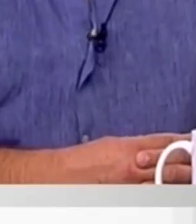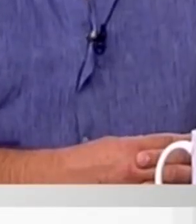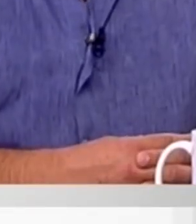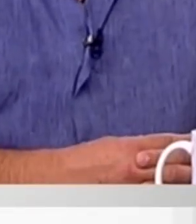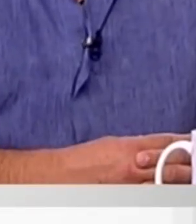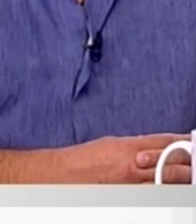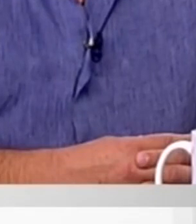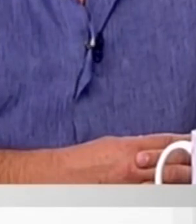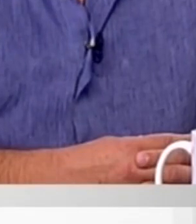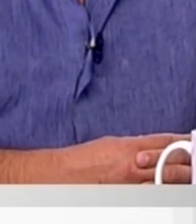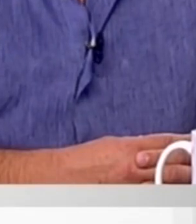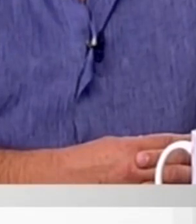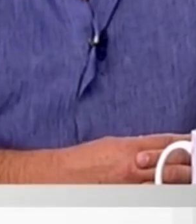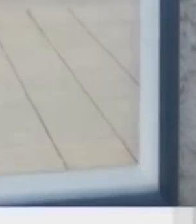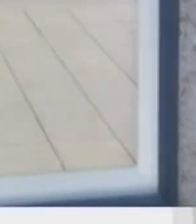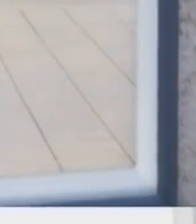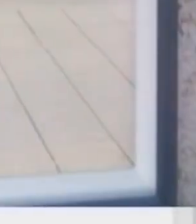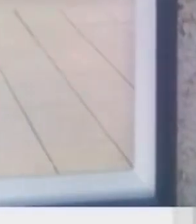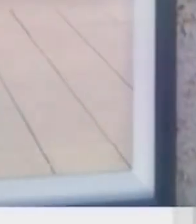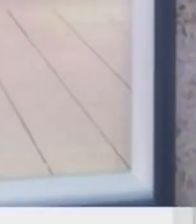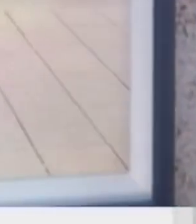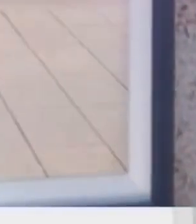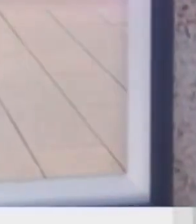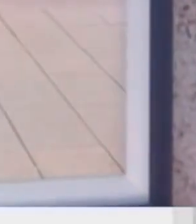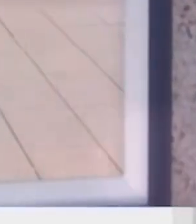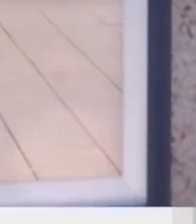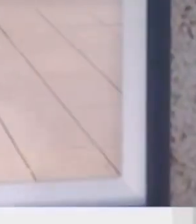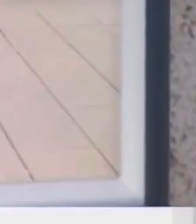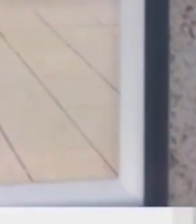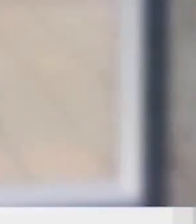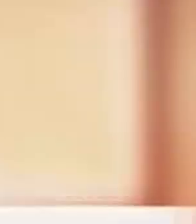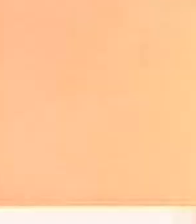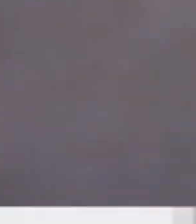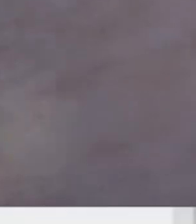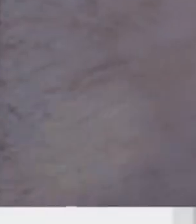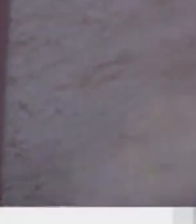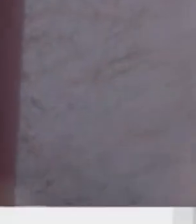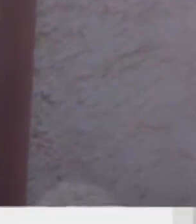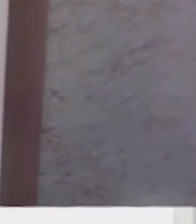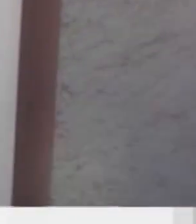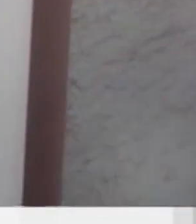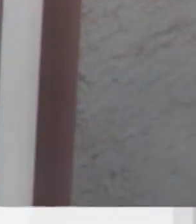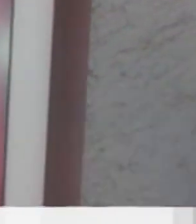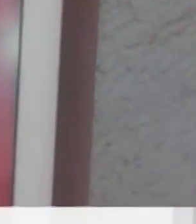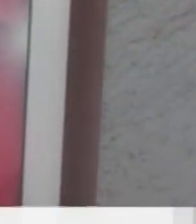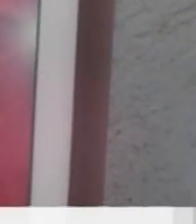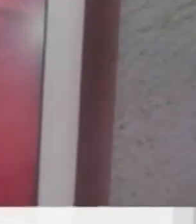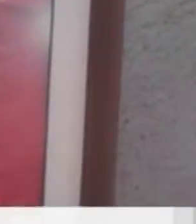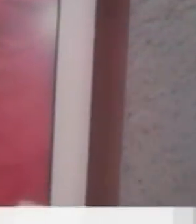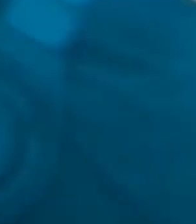COVID-19 няма нищо общо с грипа. И за трагедията. Бащата на починалия шампион по борба Николай